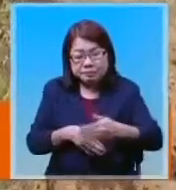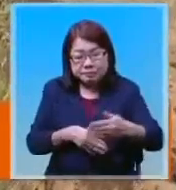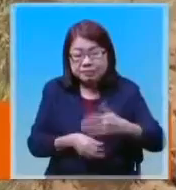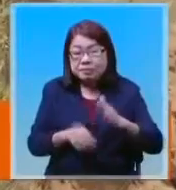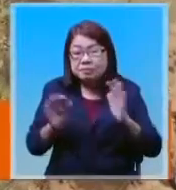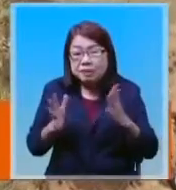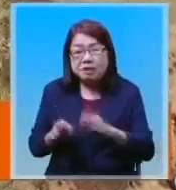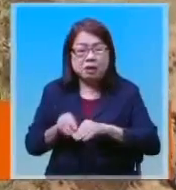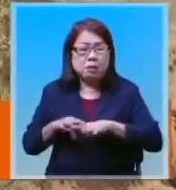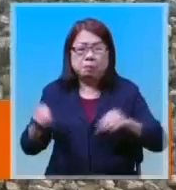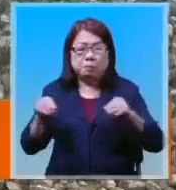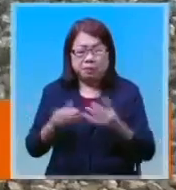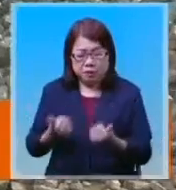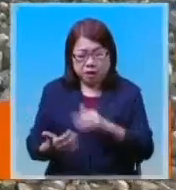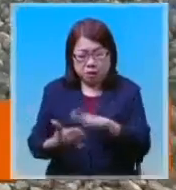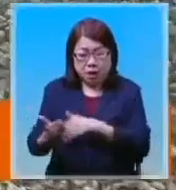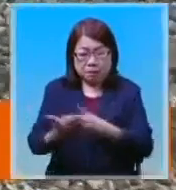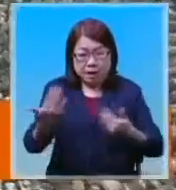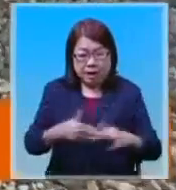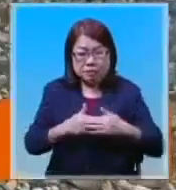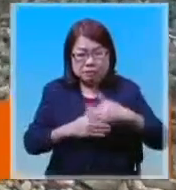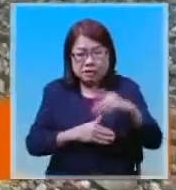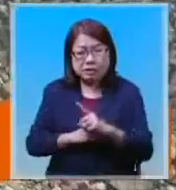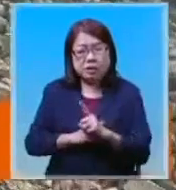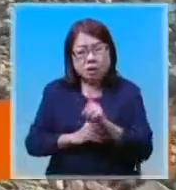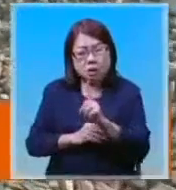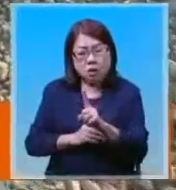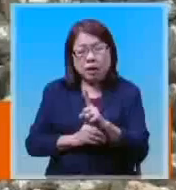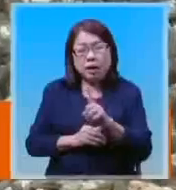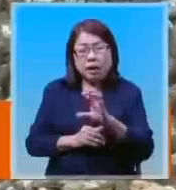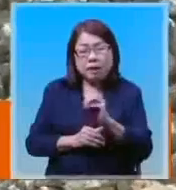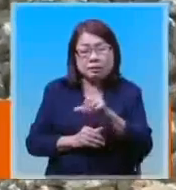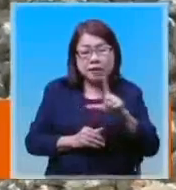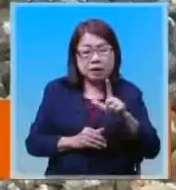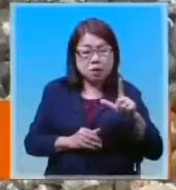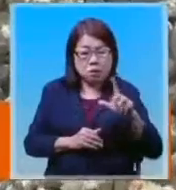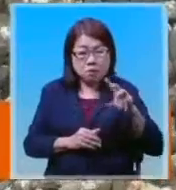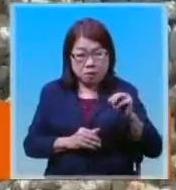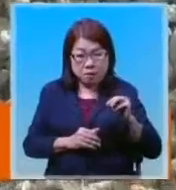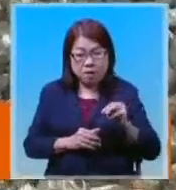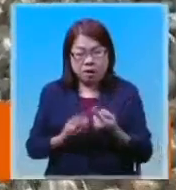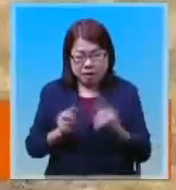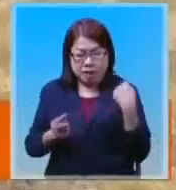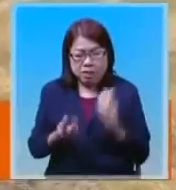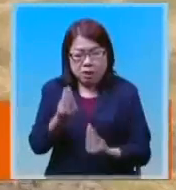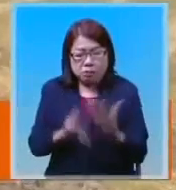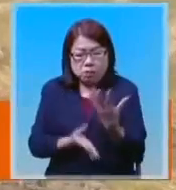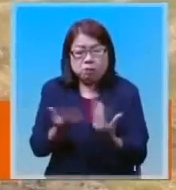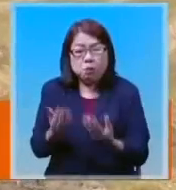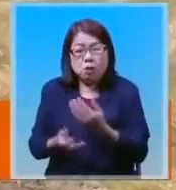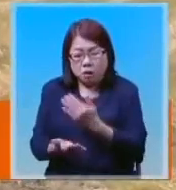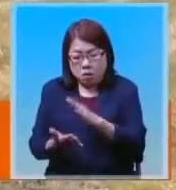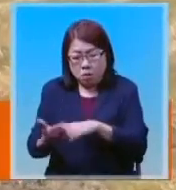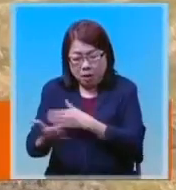แผนที่ตั้งไว้กว่า150ล้านลูกบาศก์เมตรถึง160ล้านลูกบาศก์เมตรโดยพบว่ามีการปลูกพืชทางการเกษตรนอกแผน2พื้น